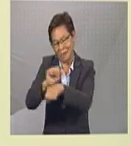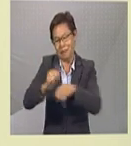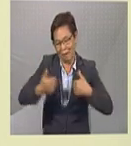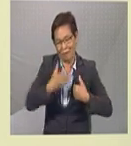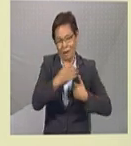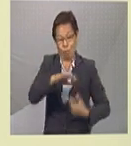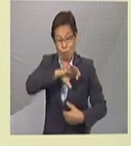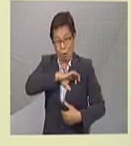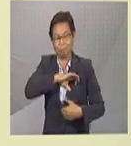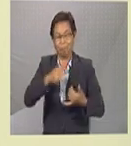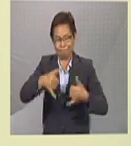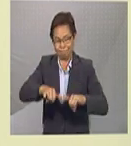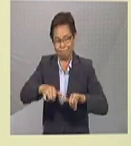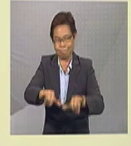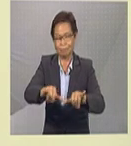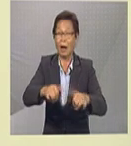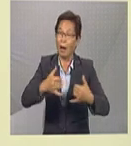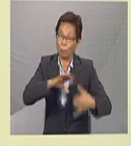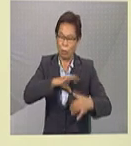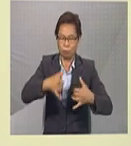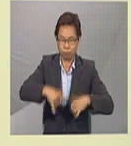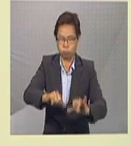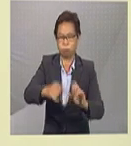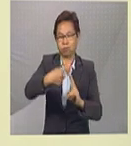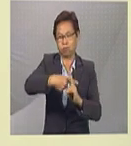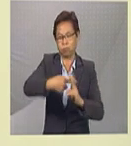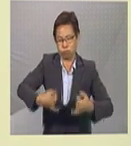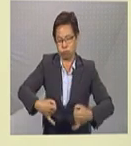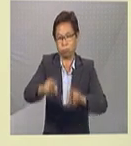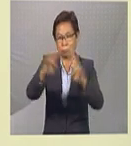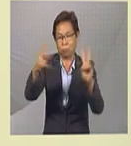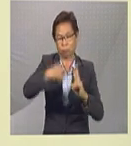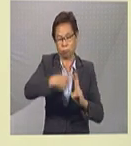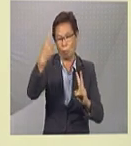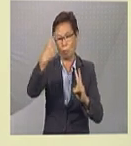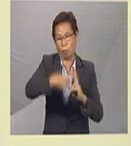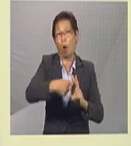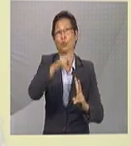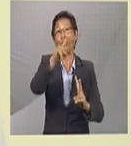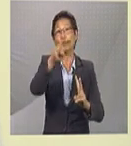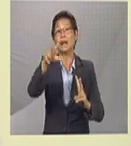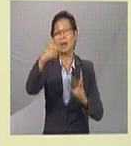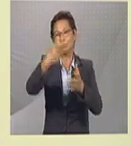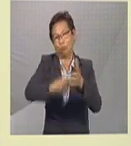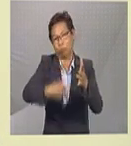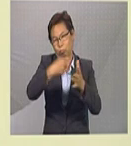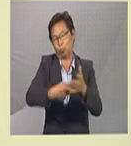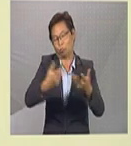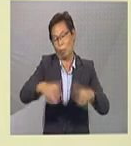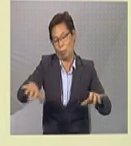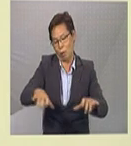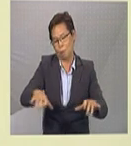polis masih lagi mengenakan sekatan di 23 tol yang telah pun